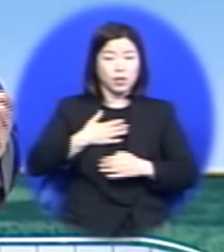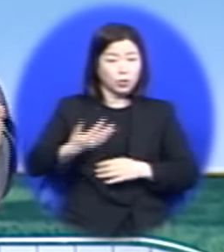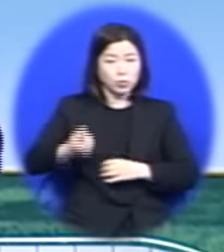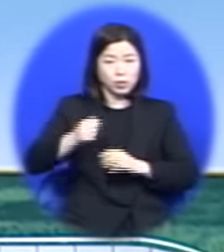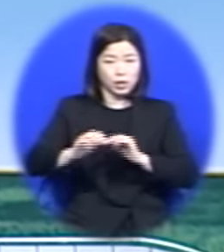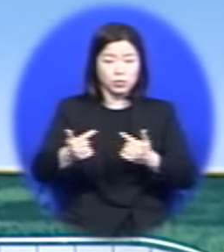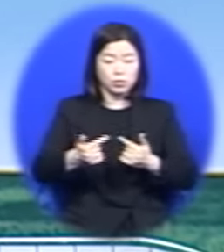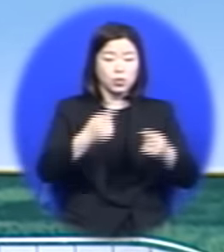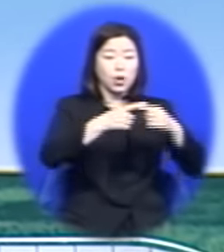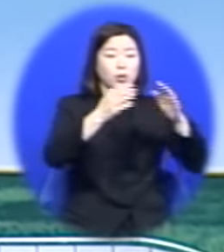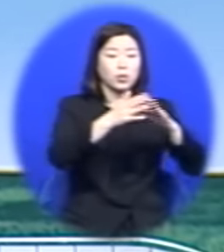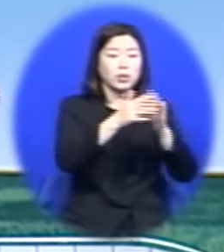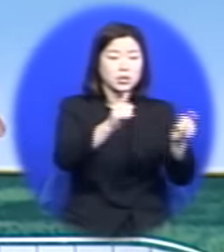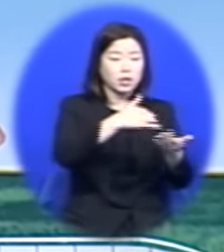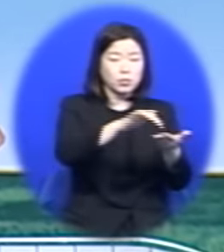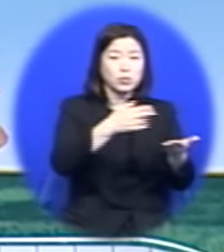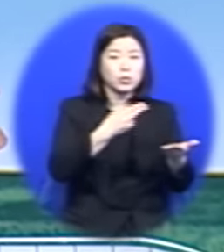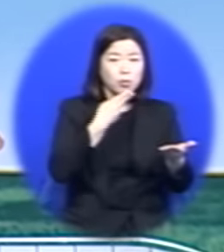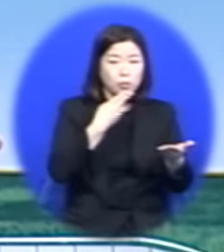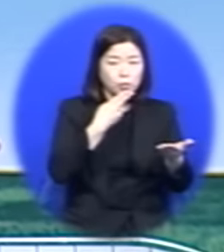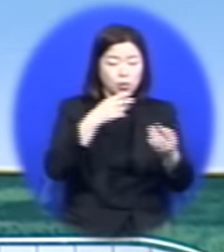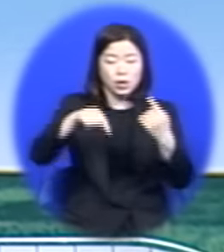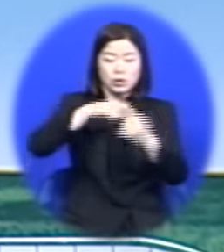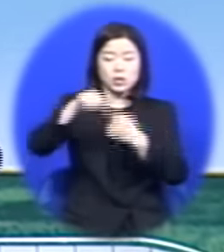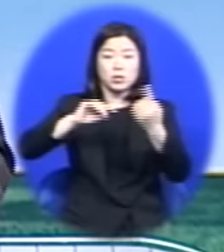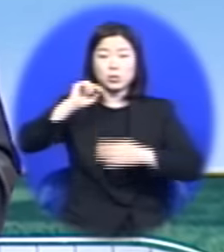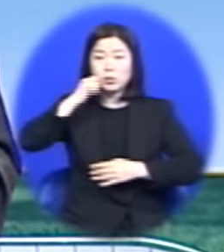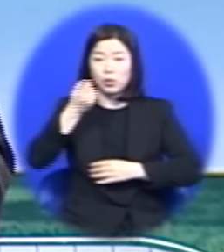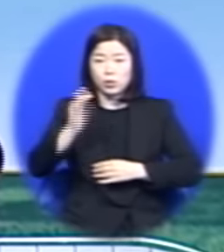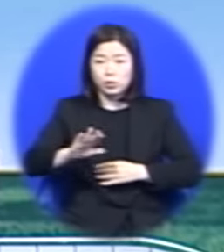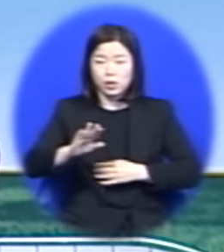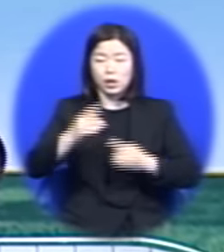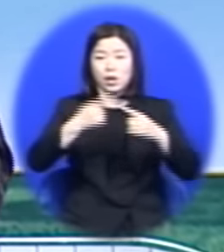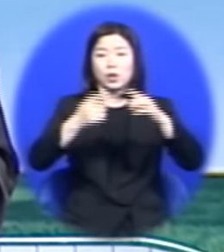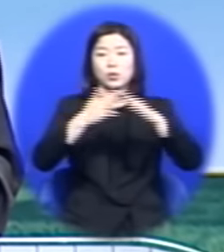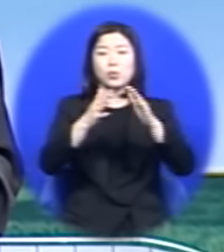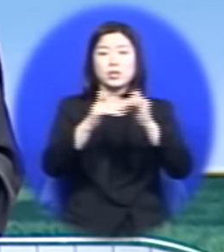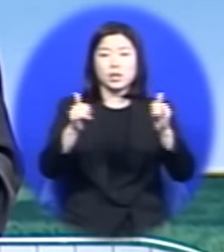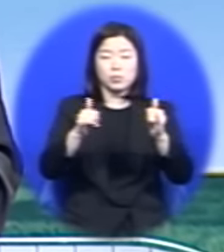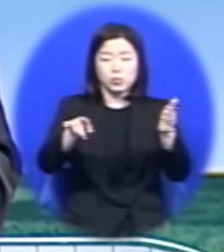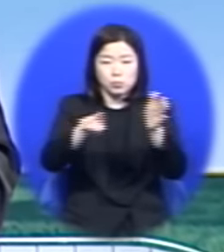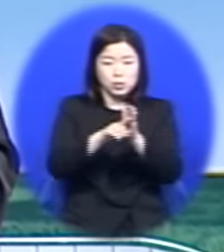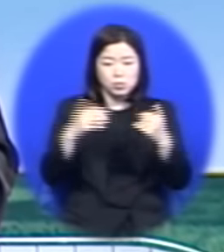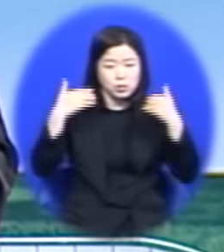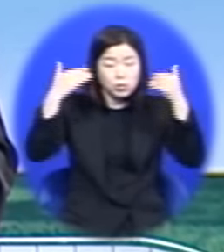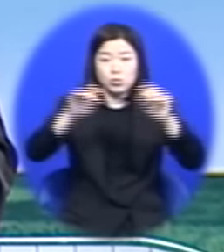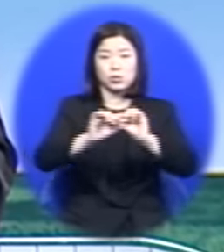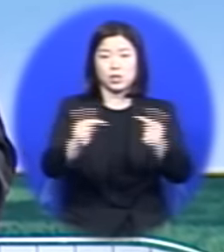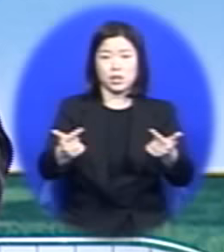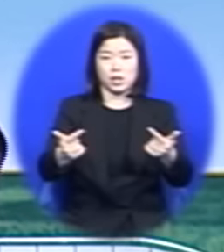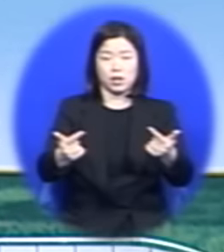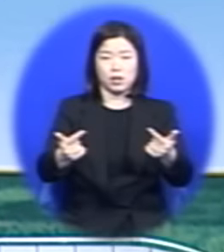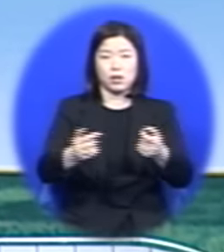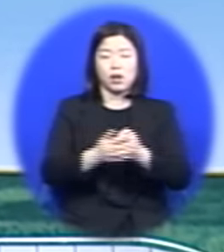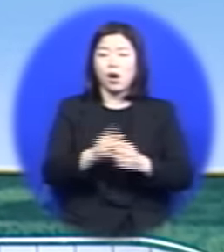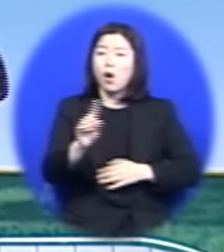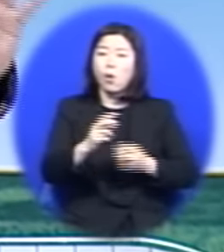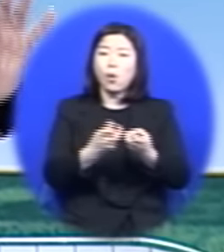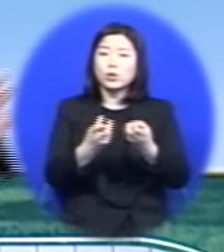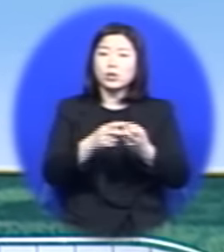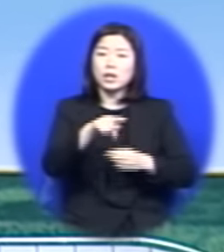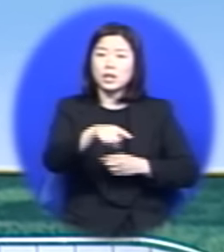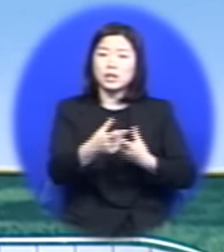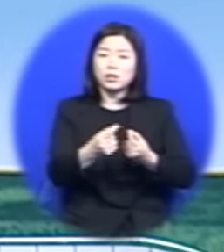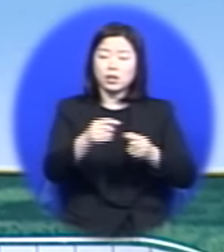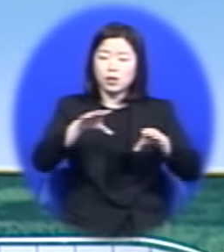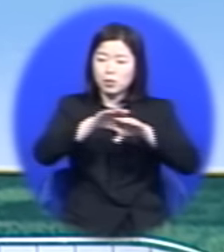교인도 별로 없고 재정도 너무 어려운데 교인들도 믿음이 성숙하지 못하다. 어떻게 이렇게